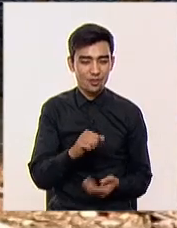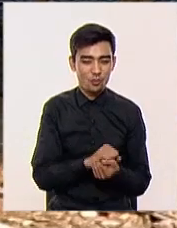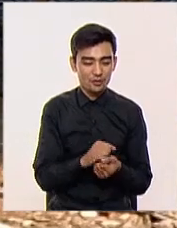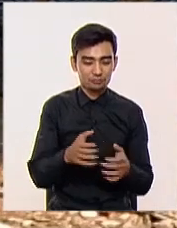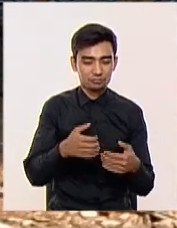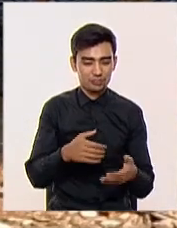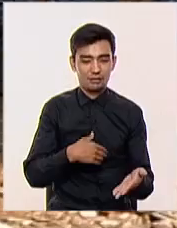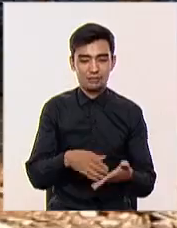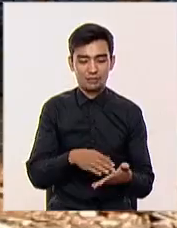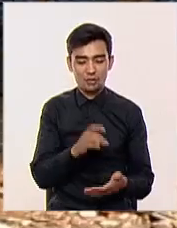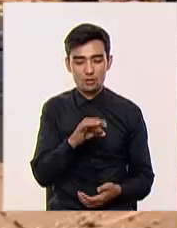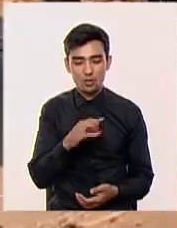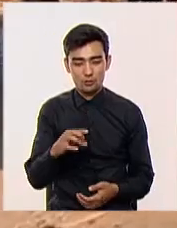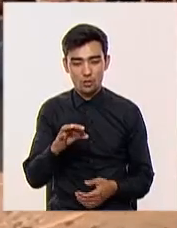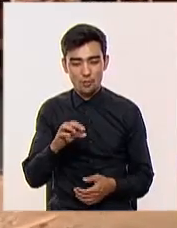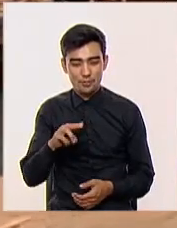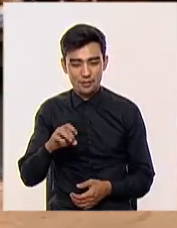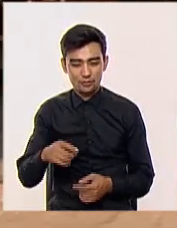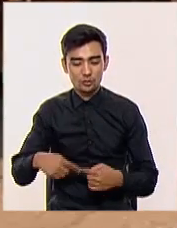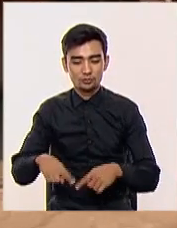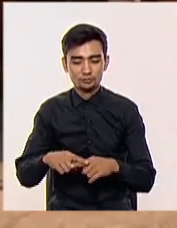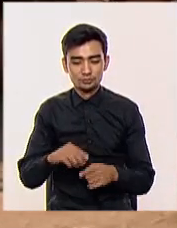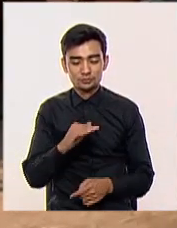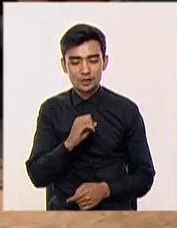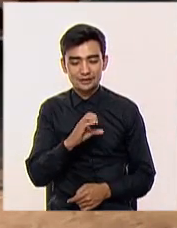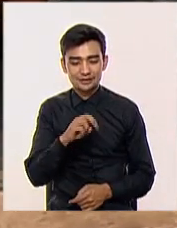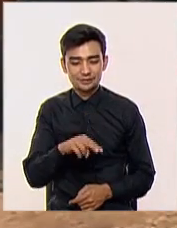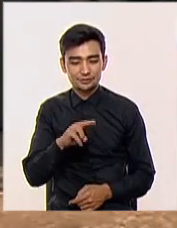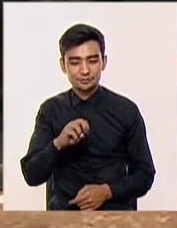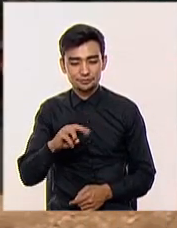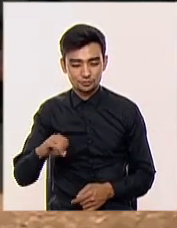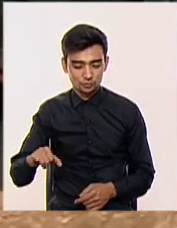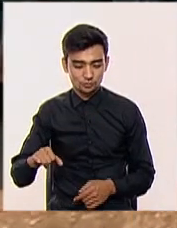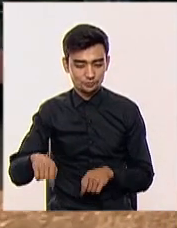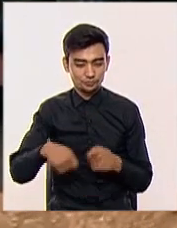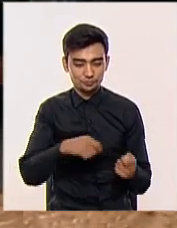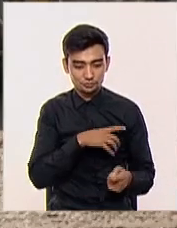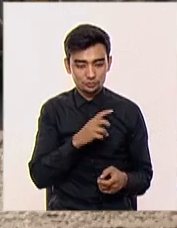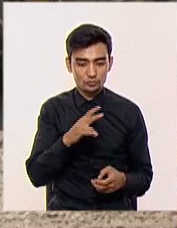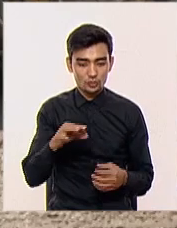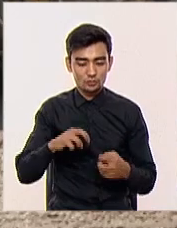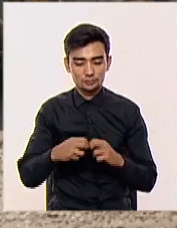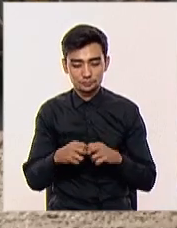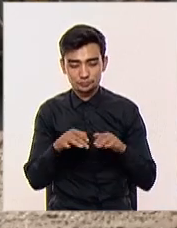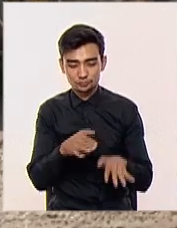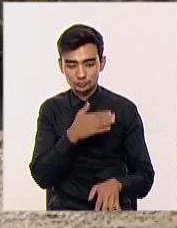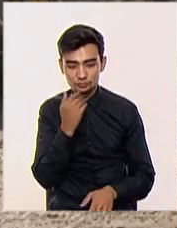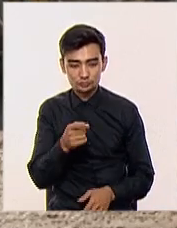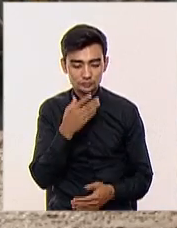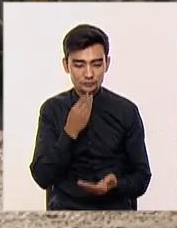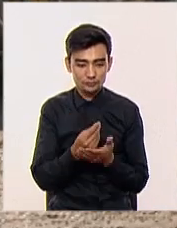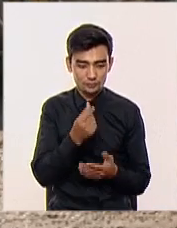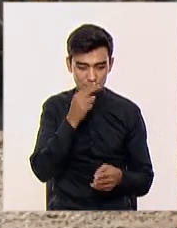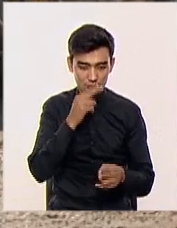ликвидированного оператора РОП затем передали в акционерное общество «Жасалдаму». Но проблема не решилась. Водители жалуются, они ежедневно теряют свои